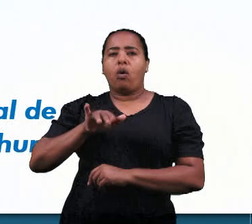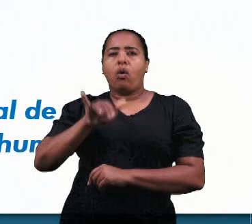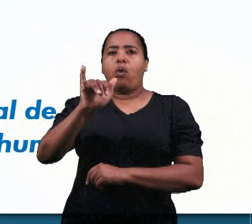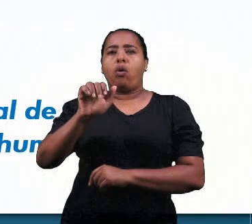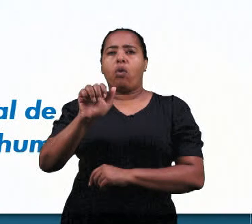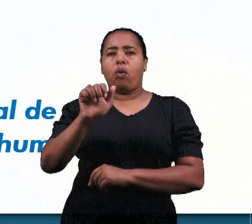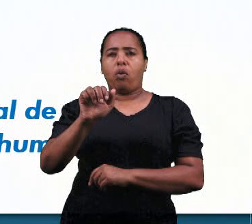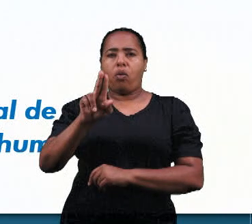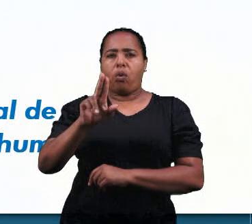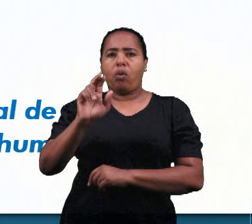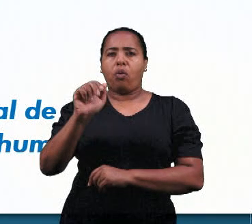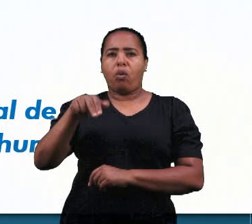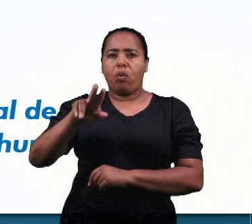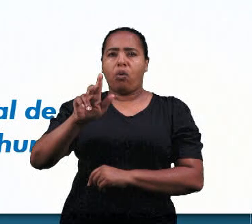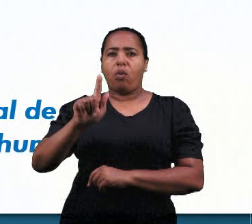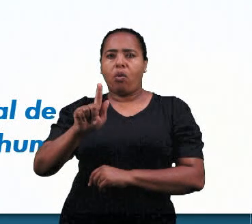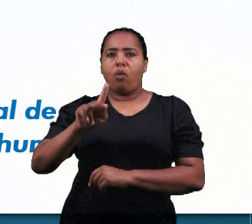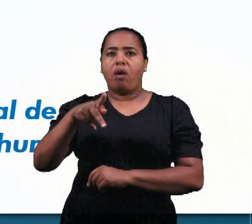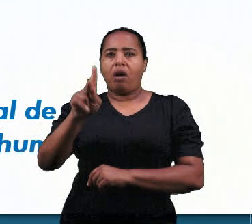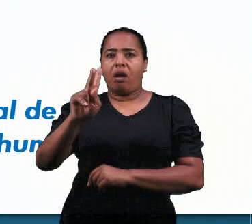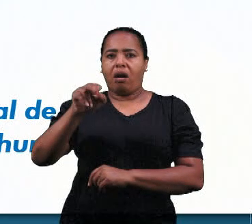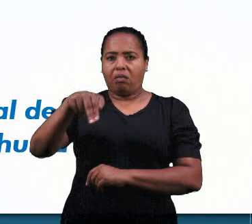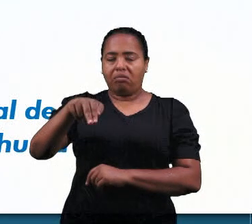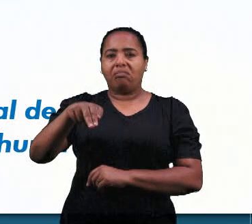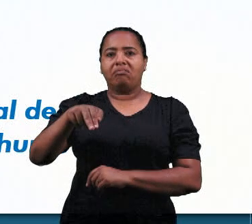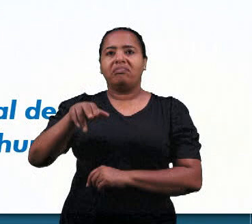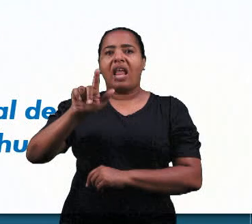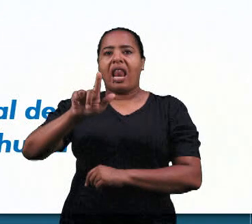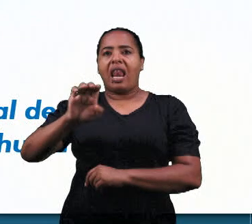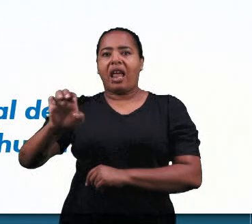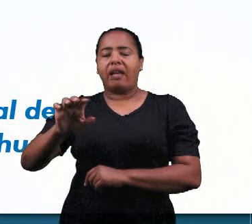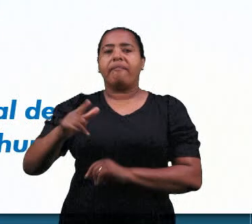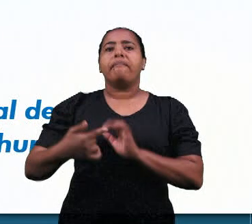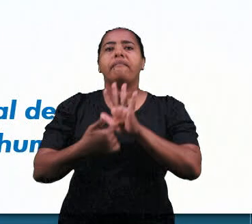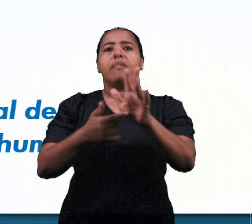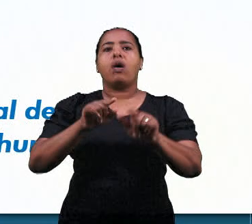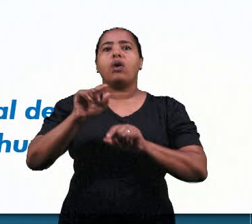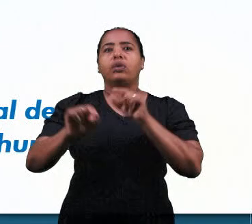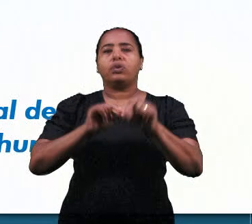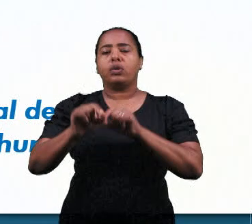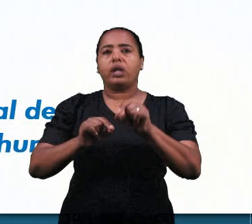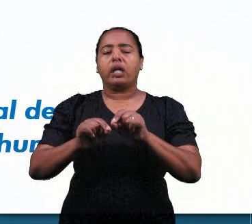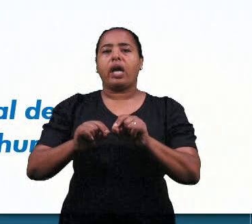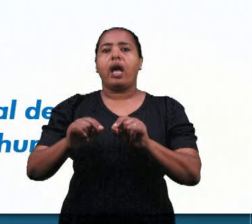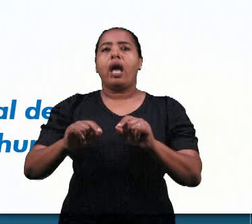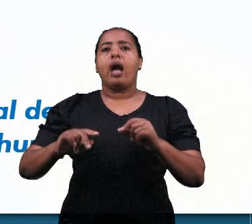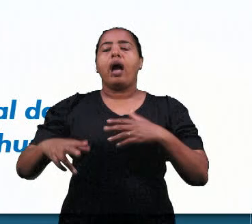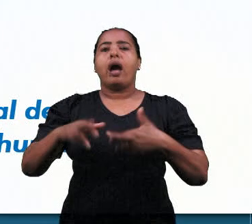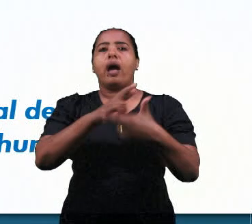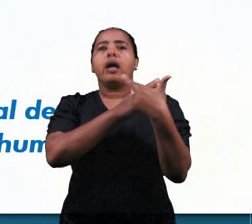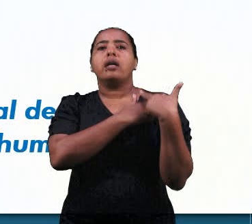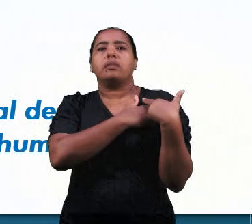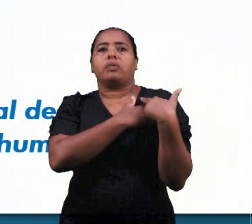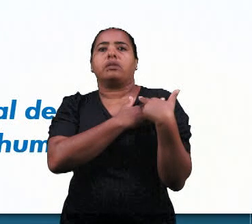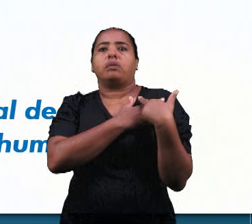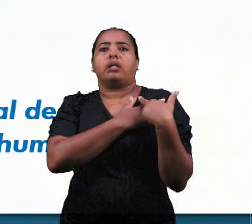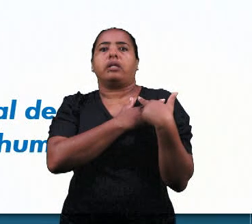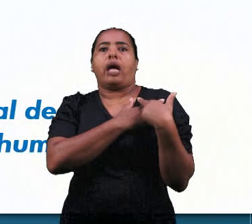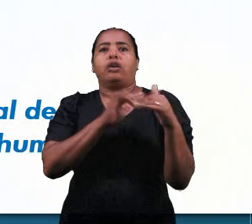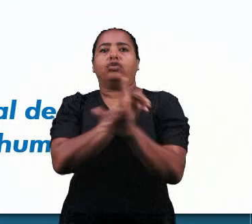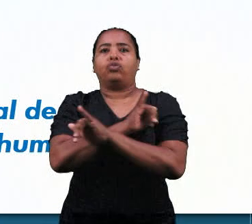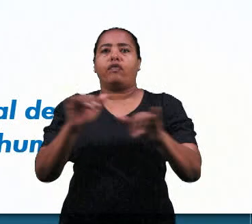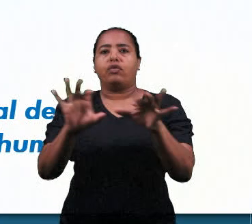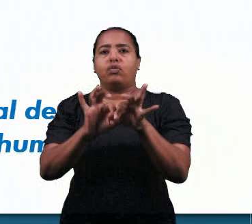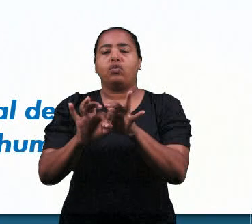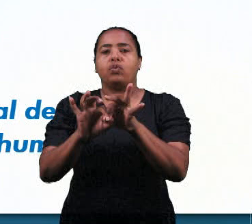la Corée du Sud. Il a écrit en disant, le rôle principal de tels avertissements solennels est de nous